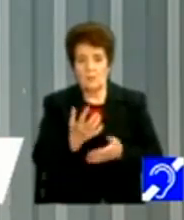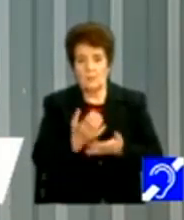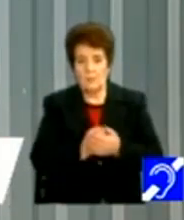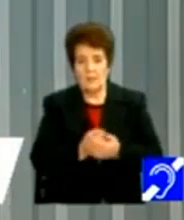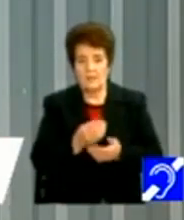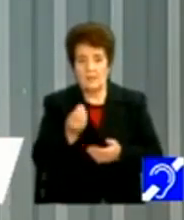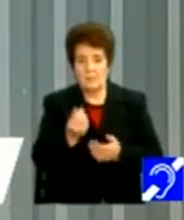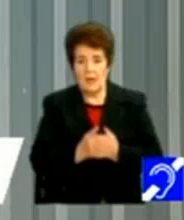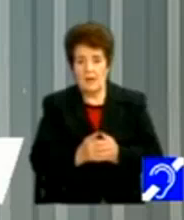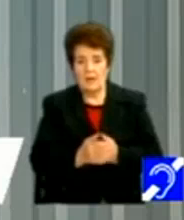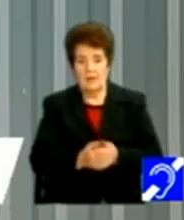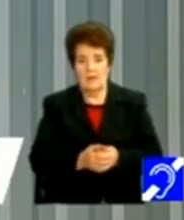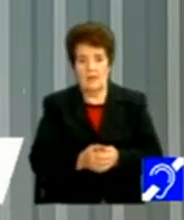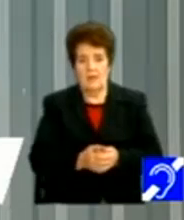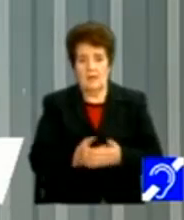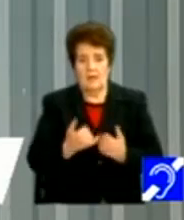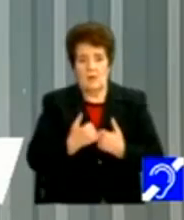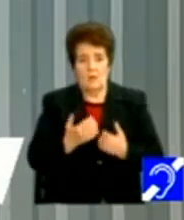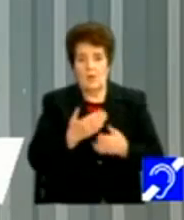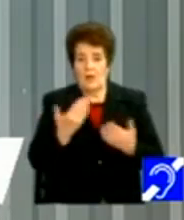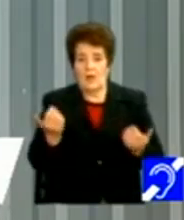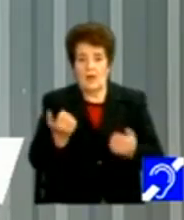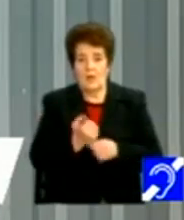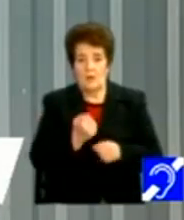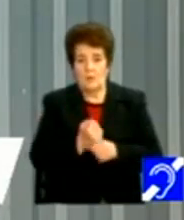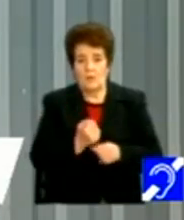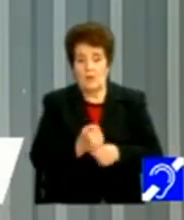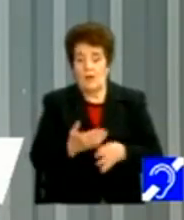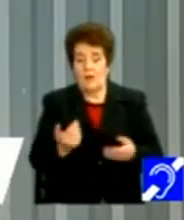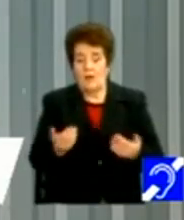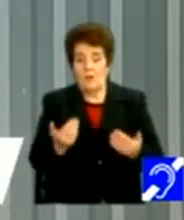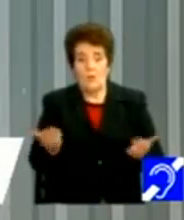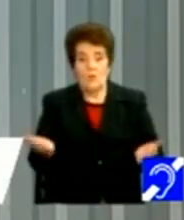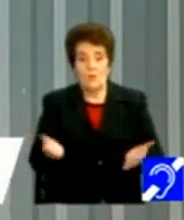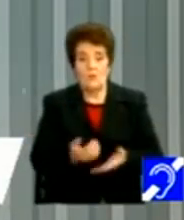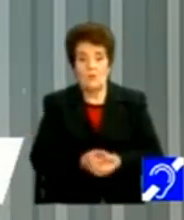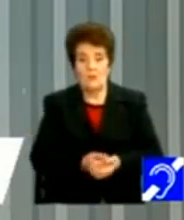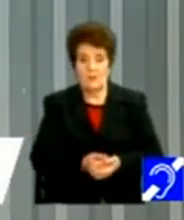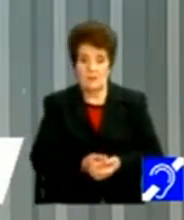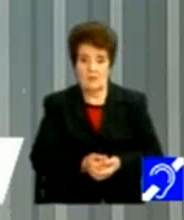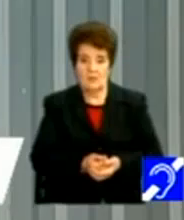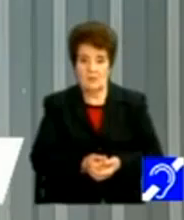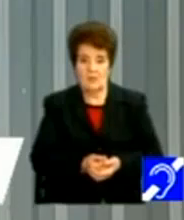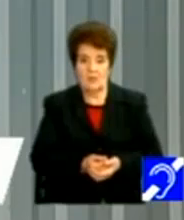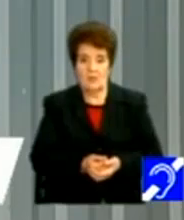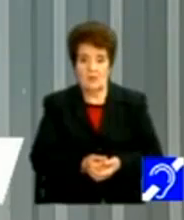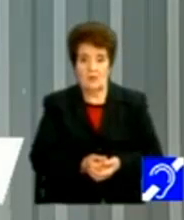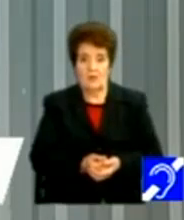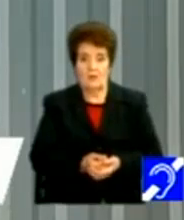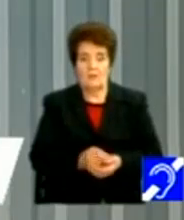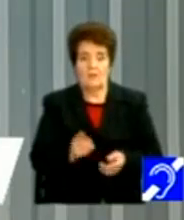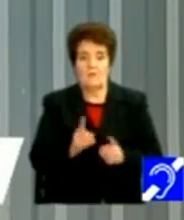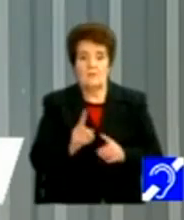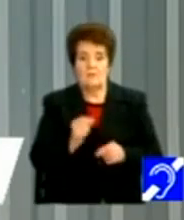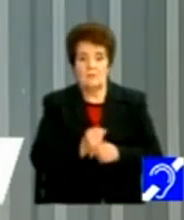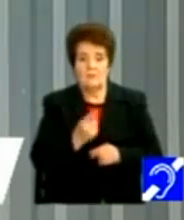bani. La noi n-ai unii, Ucran, n-ai unii. Să mă buc să fur păcatul meu